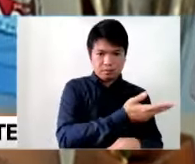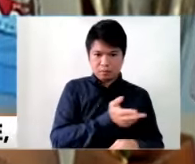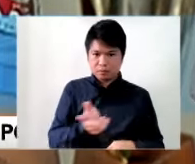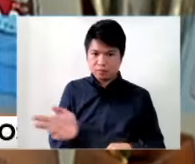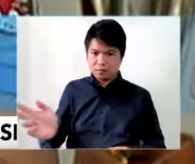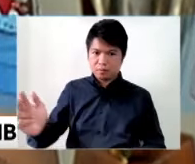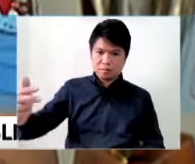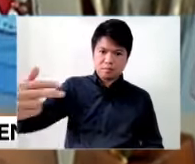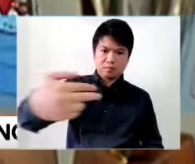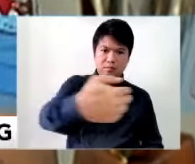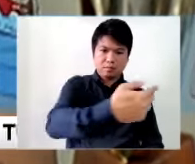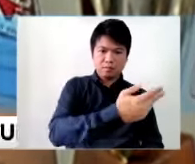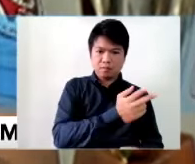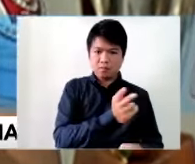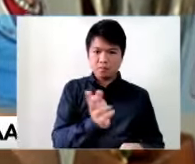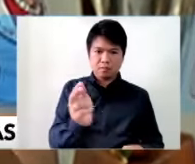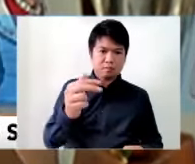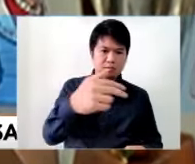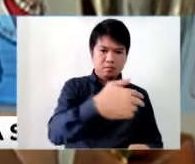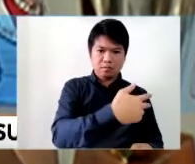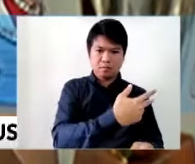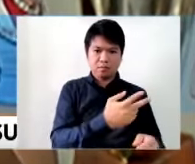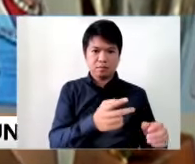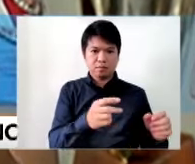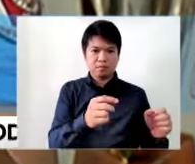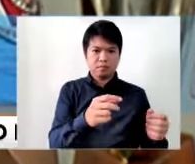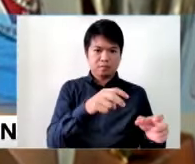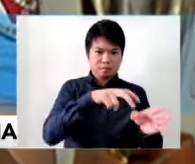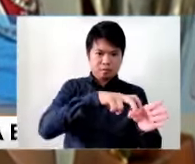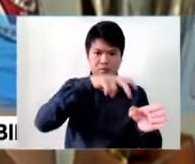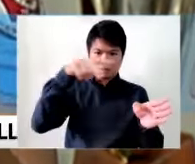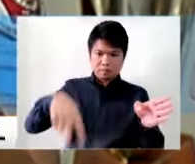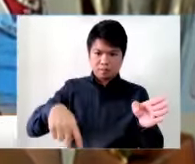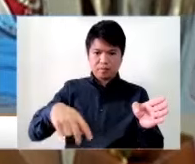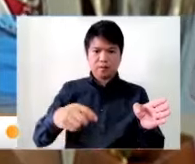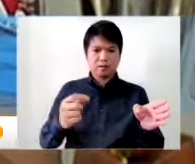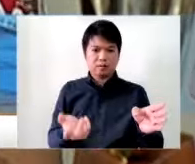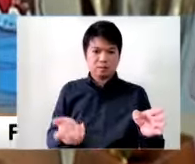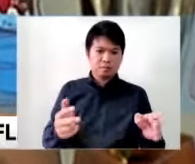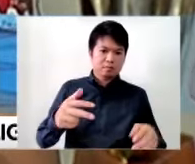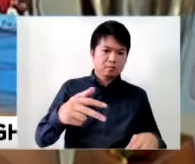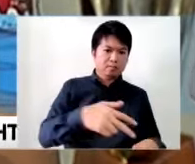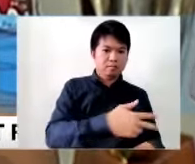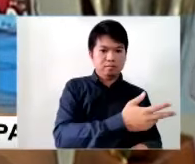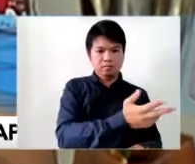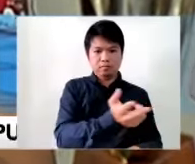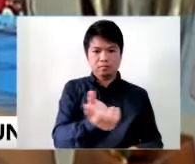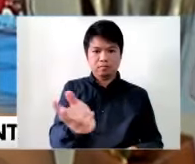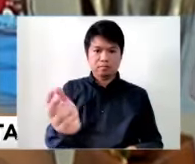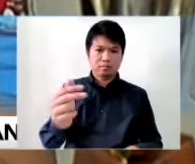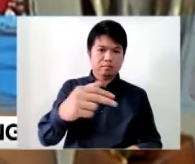sa bumaba yung isa, habang nag-antay siya, tapos nag-declare naman